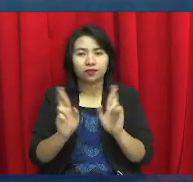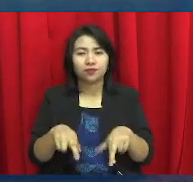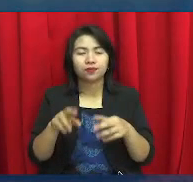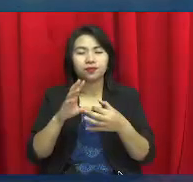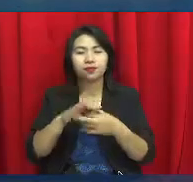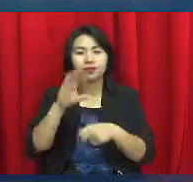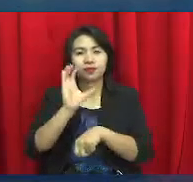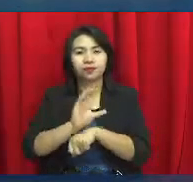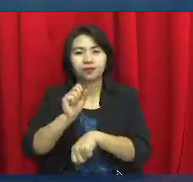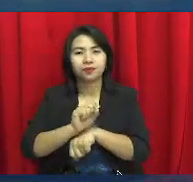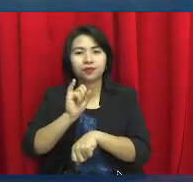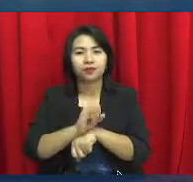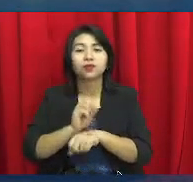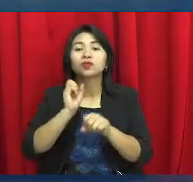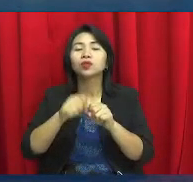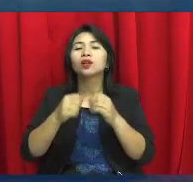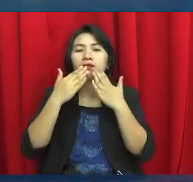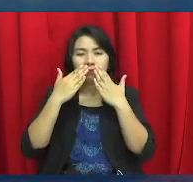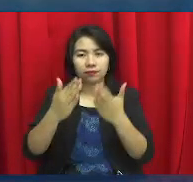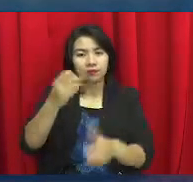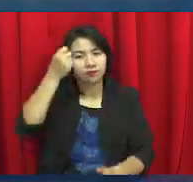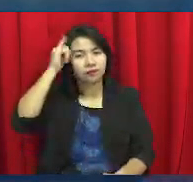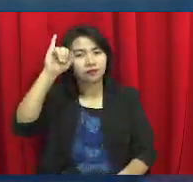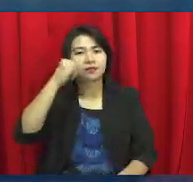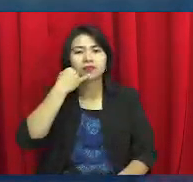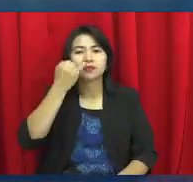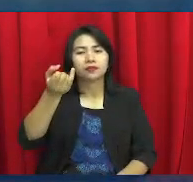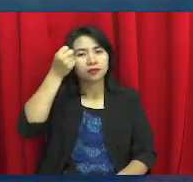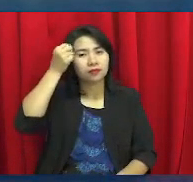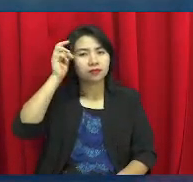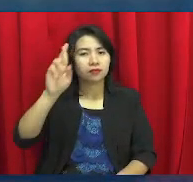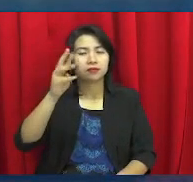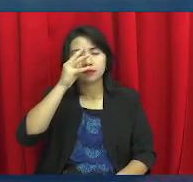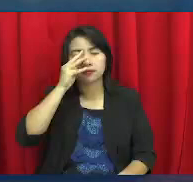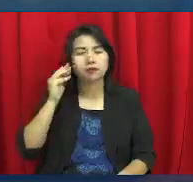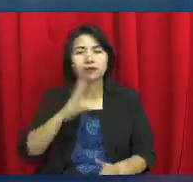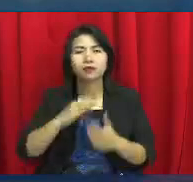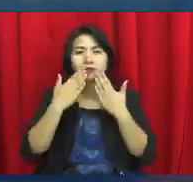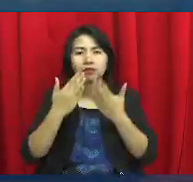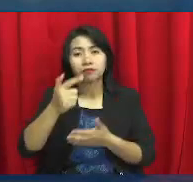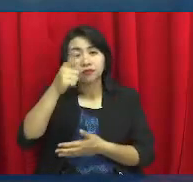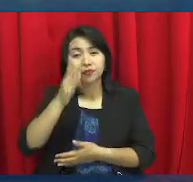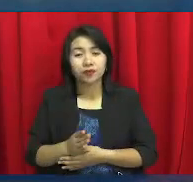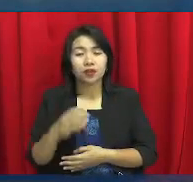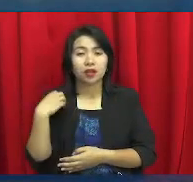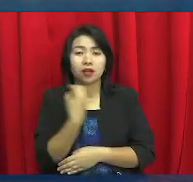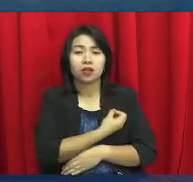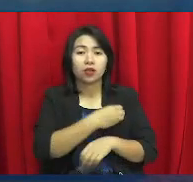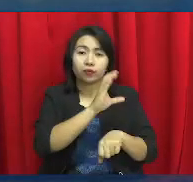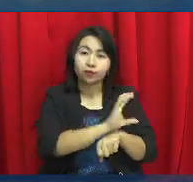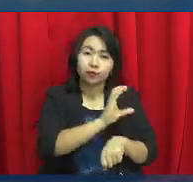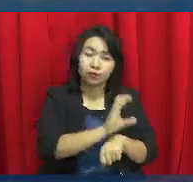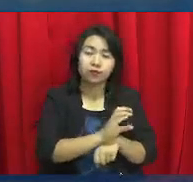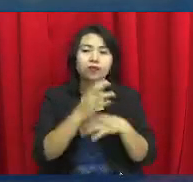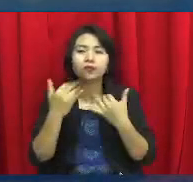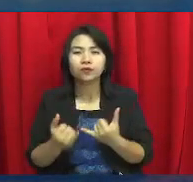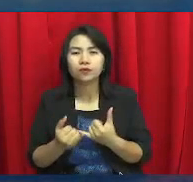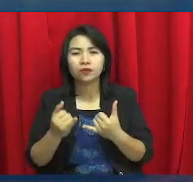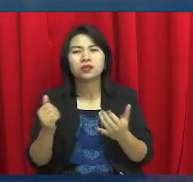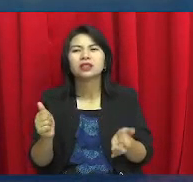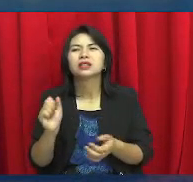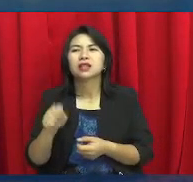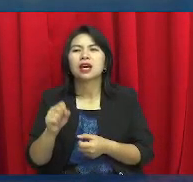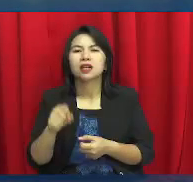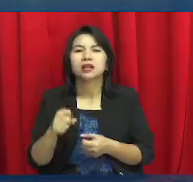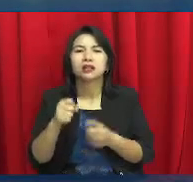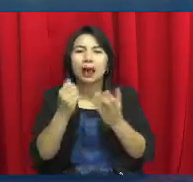So salamat po Sir John Tomac, and salamat na ang simbahan natin ay no, talagang itinataas no,